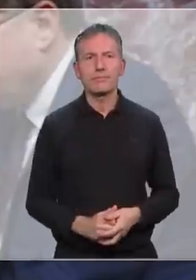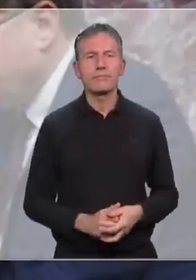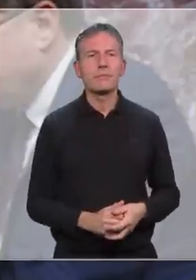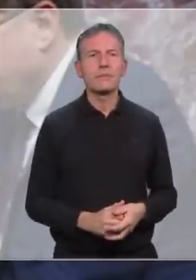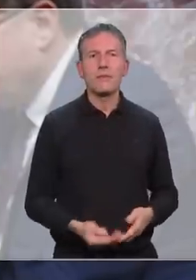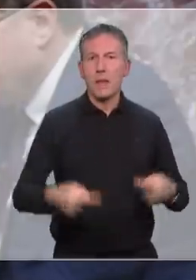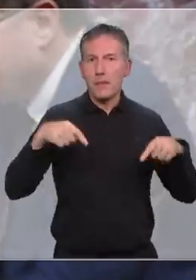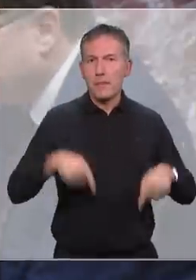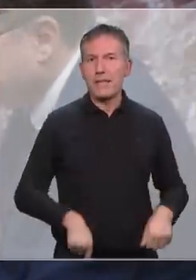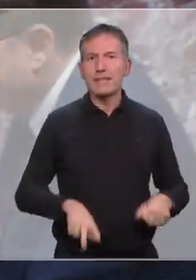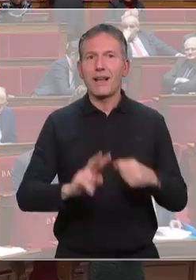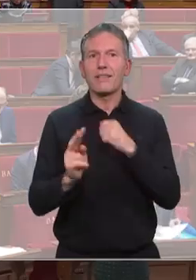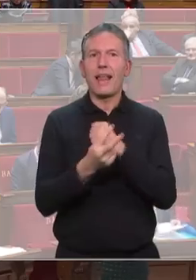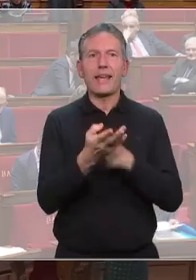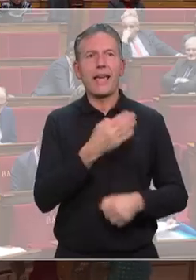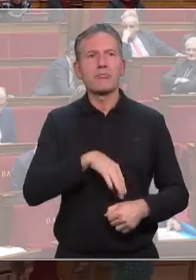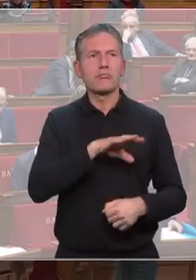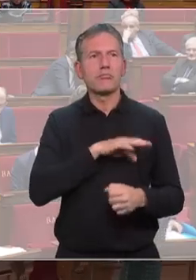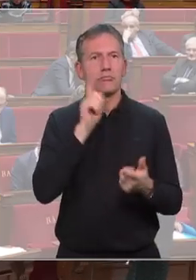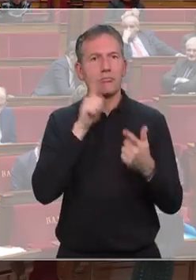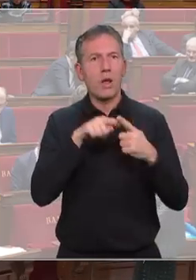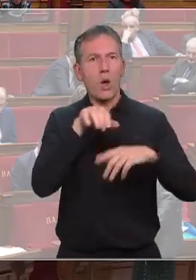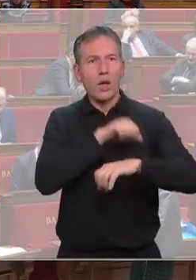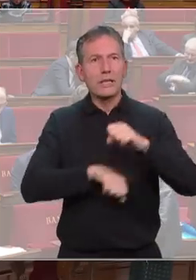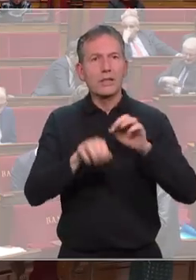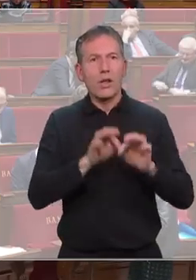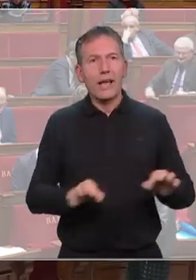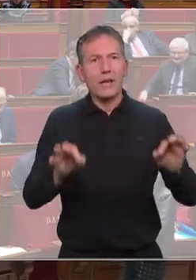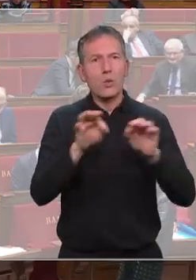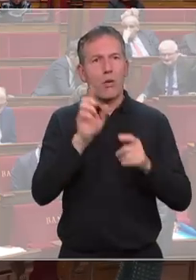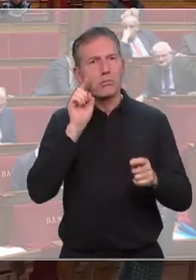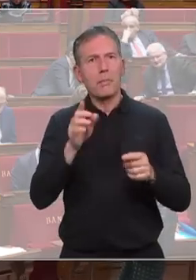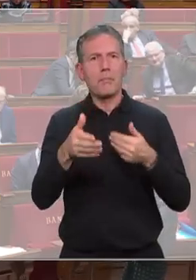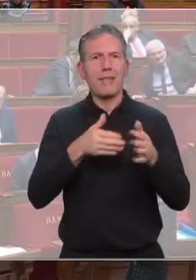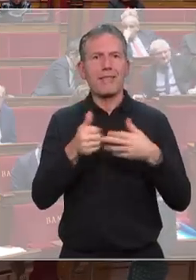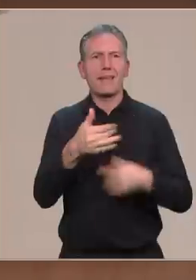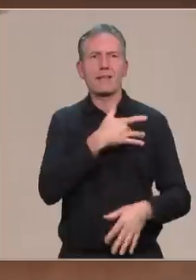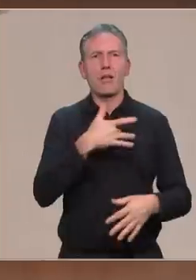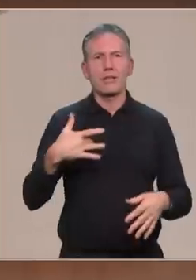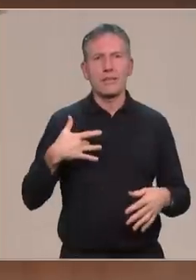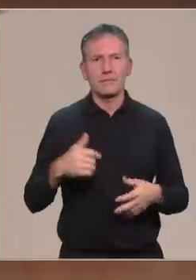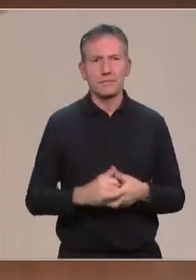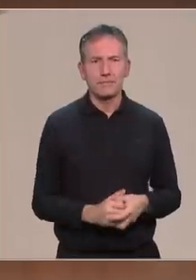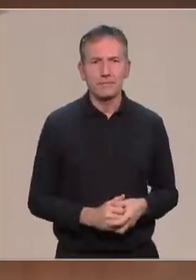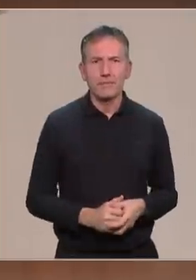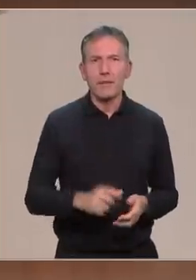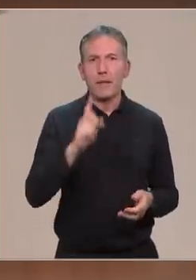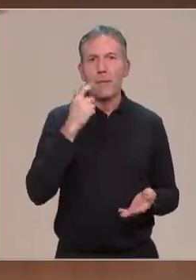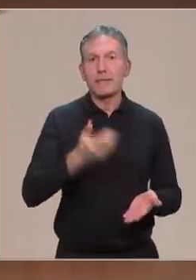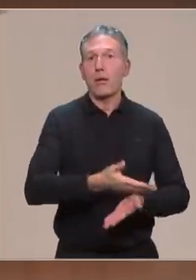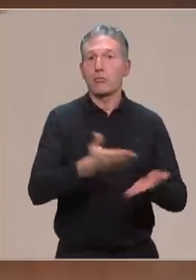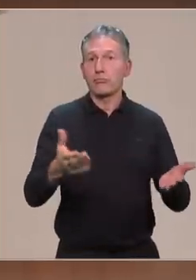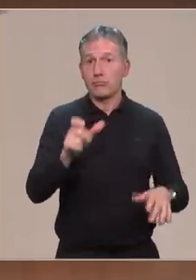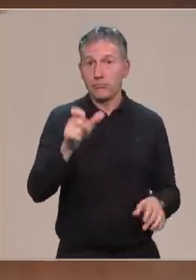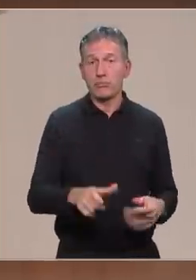Bodot, ministre déléguée chargée de l'organisation territoriale et des professions de santé. Madame la Présidente, Mesdames et Messieurs les députés, Madame